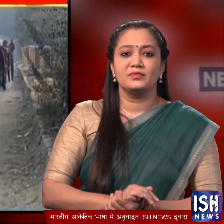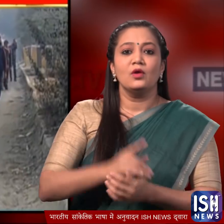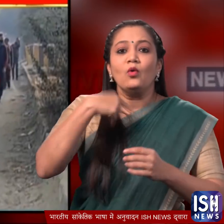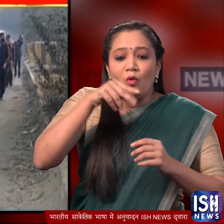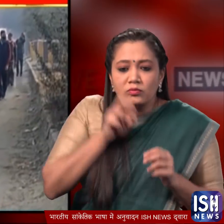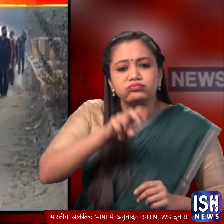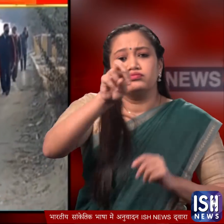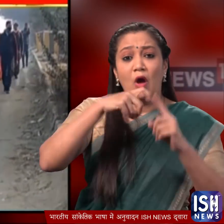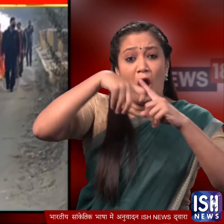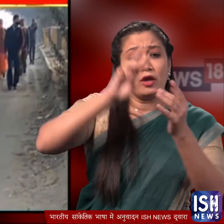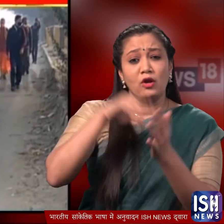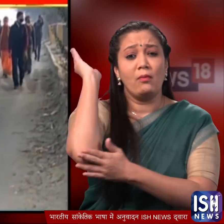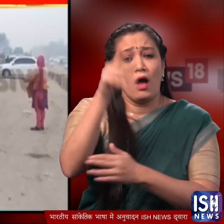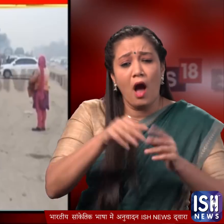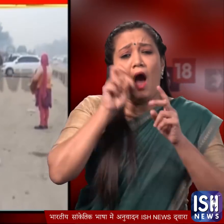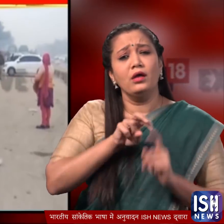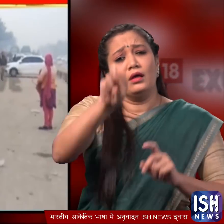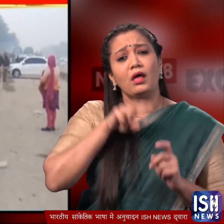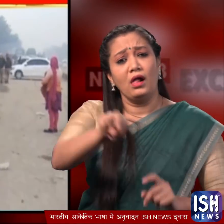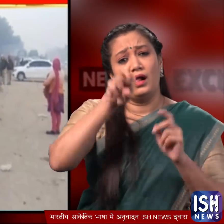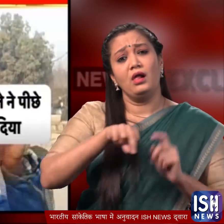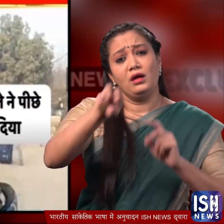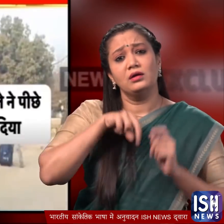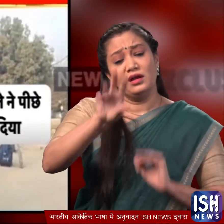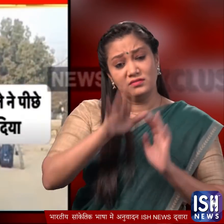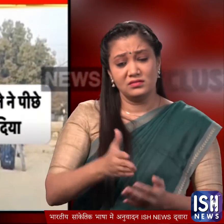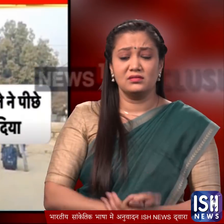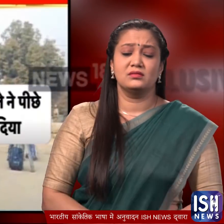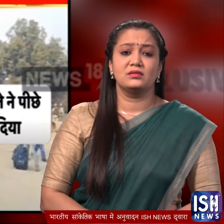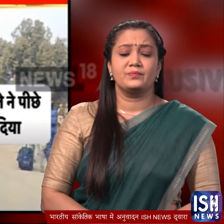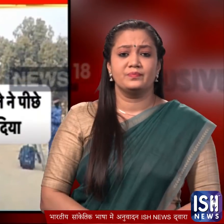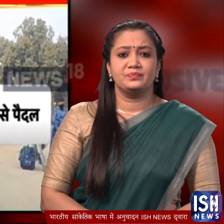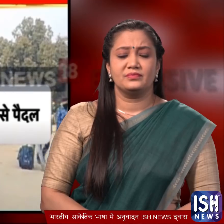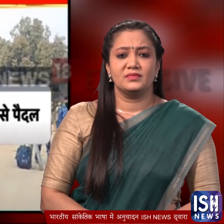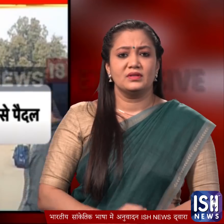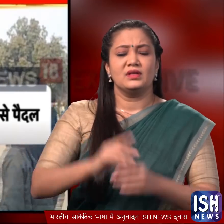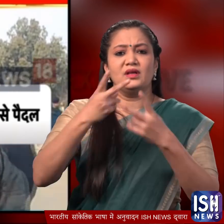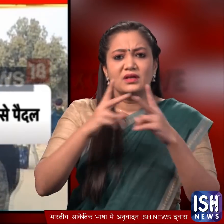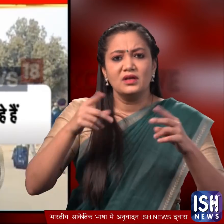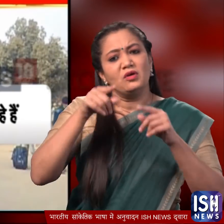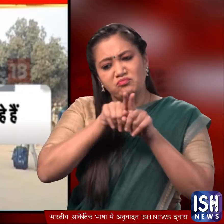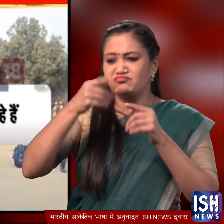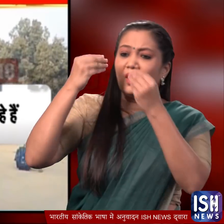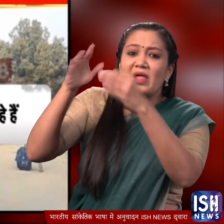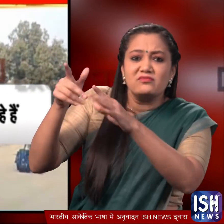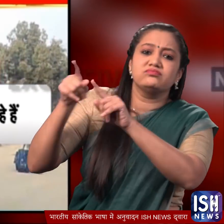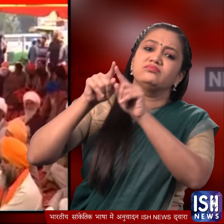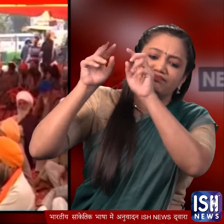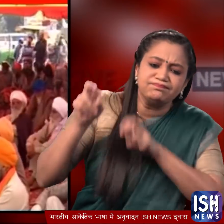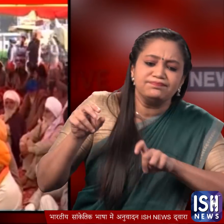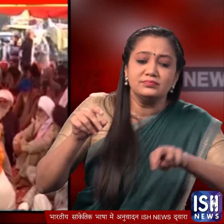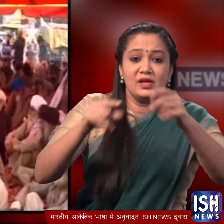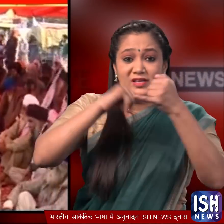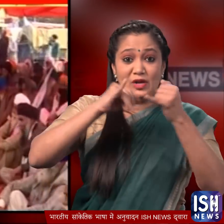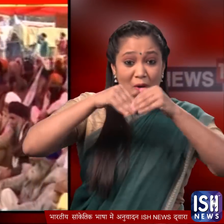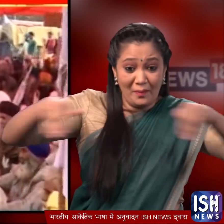है जिन्हें पैदल ही कई किलोमीटर का सफर तय करना पड़ रहा है। ऑटो वाले ने पीछे छोड़ दिया हमें, वहां से पैदल आ रहे हैं।